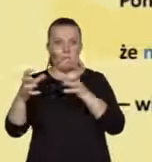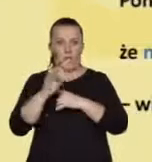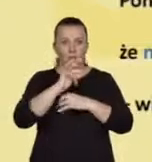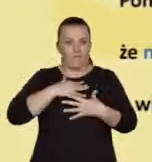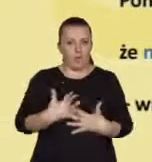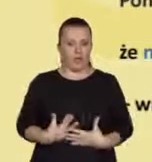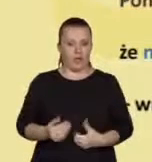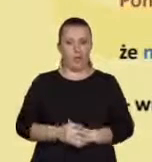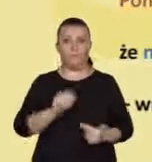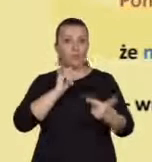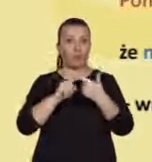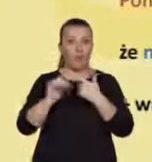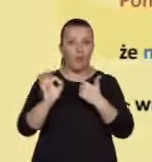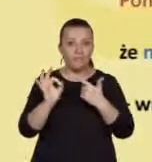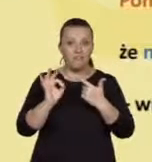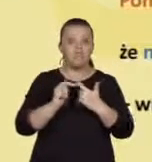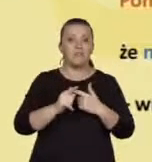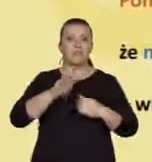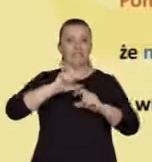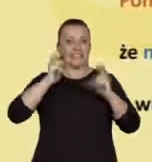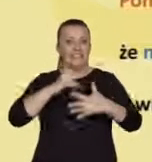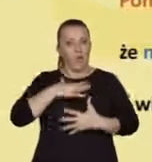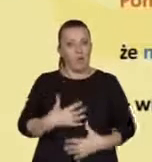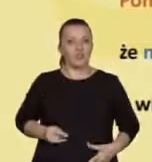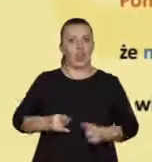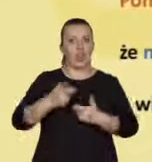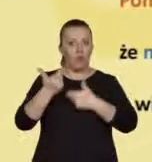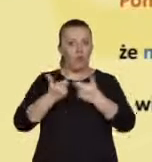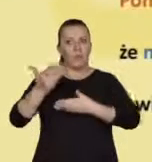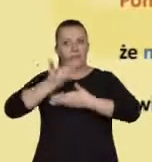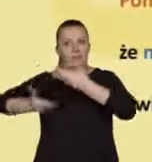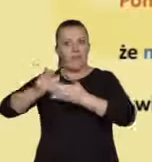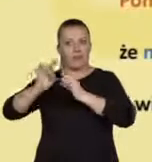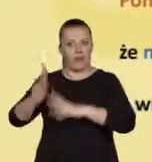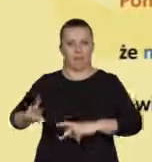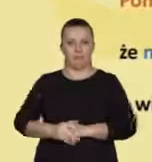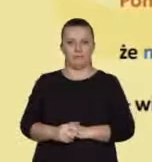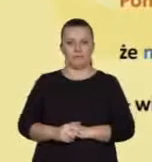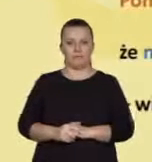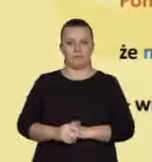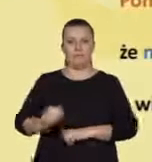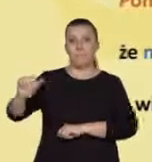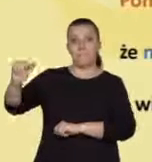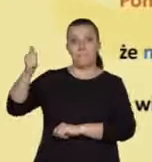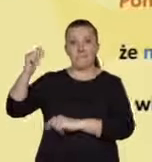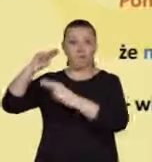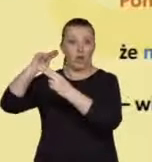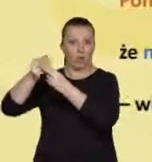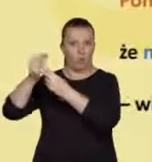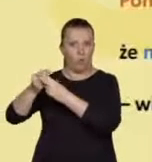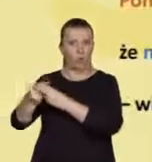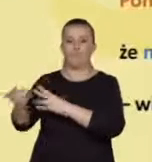oraz informacje o tym, że prowadzą wymianę gazową całą powierzchnią ciała. Pierwsza odpowiedź, mimo pewnych